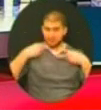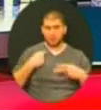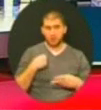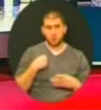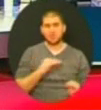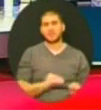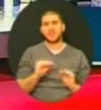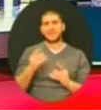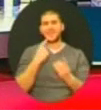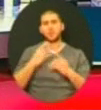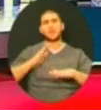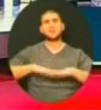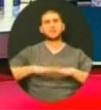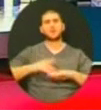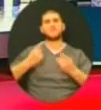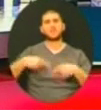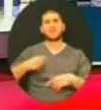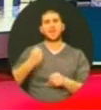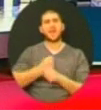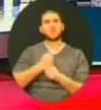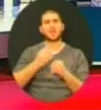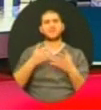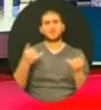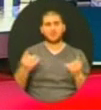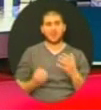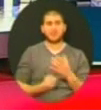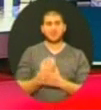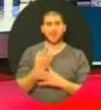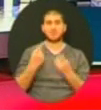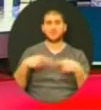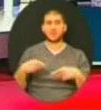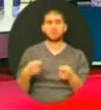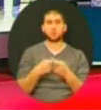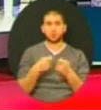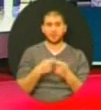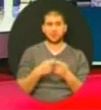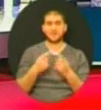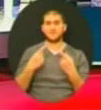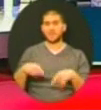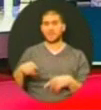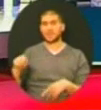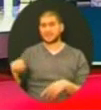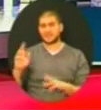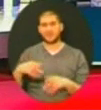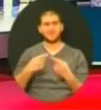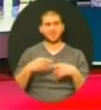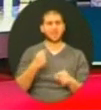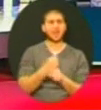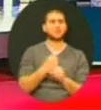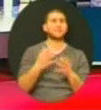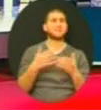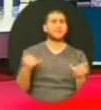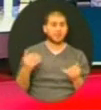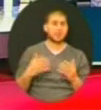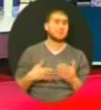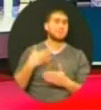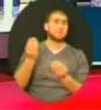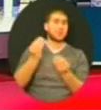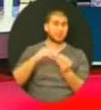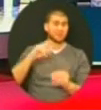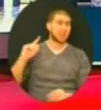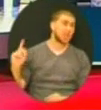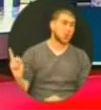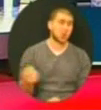נעביר את זה לדיון מקצועי בוועדת עבודה ורווחה, נקים ועדה משותפת בין ועדת הכנסת לוועדת עבודה ורווחה. מעבר לכך